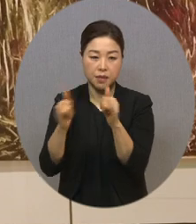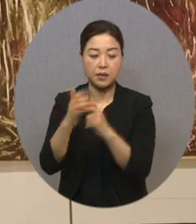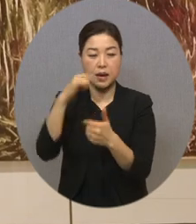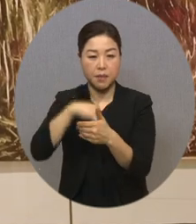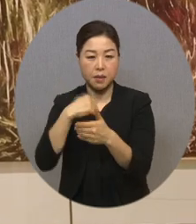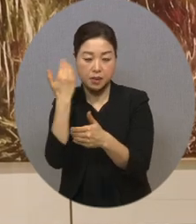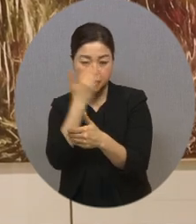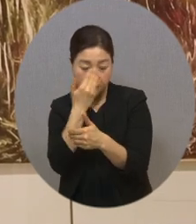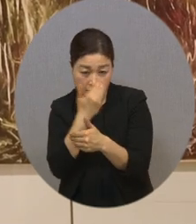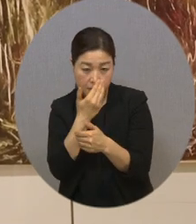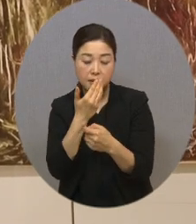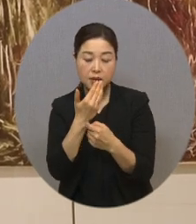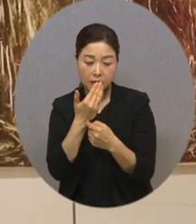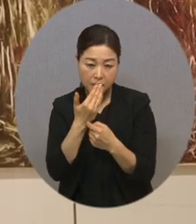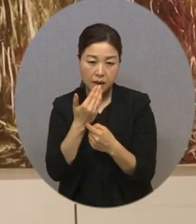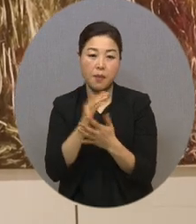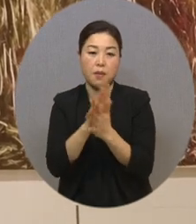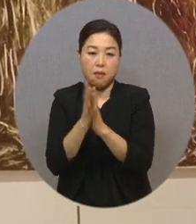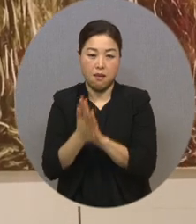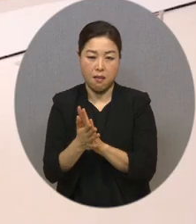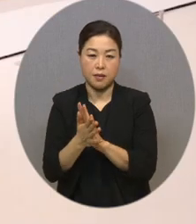통로가 되어줍니다.